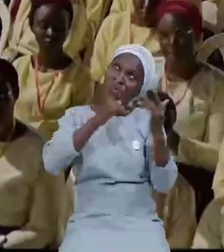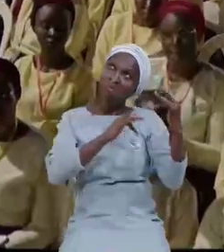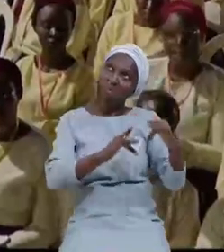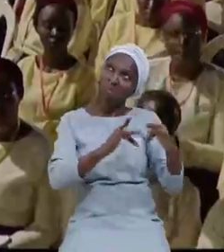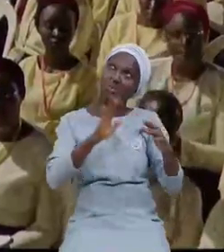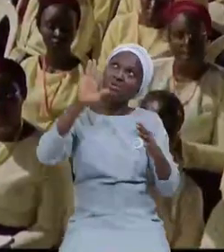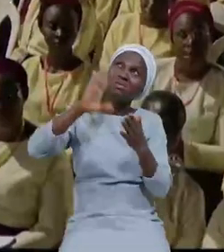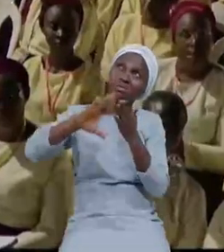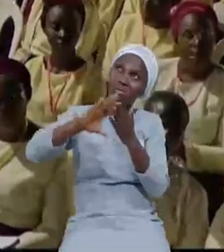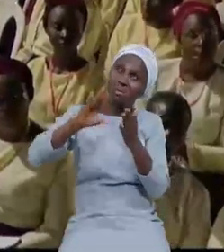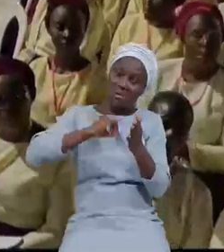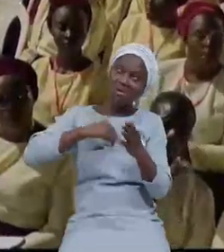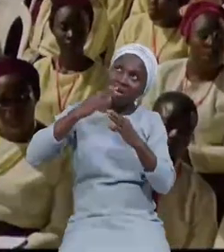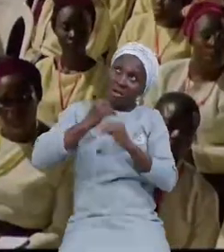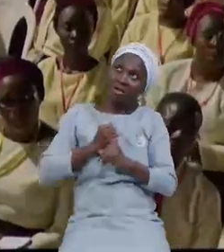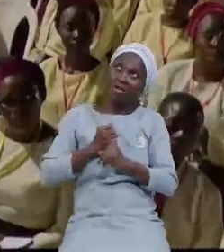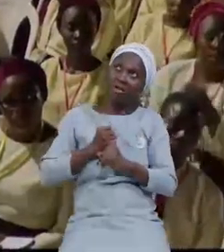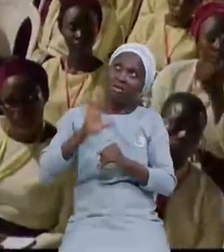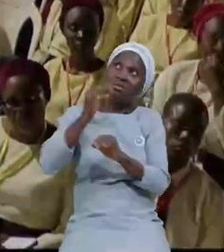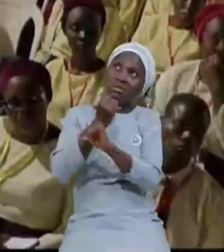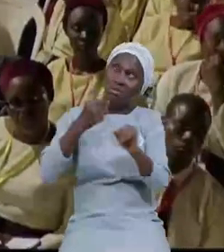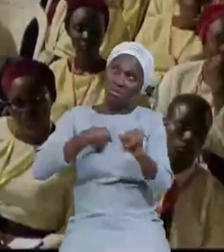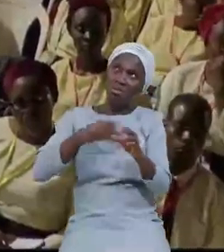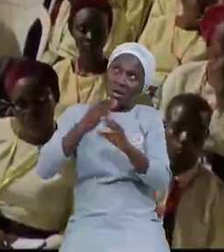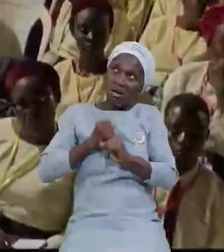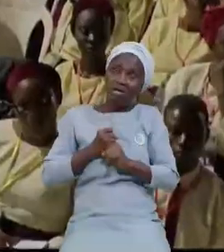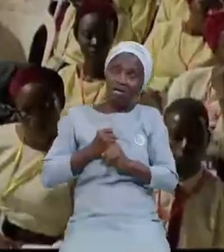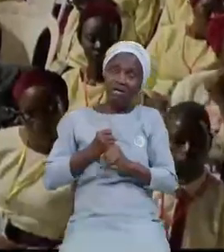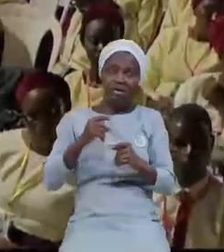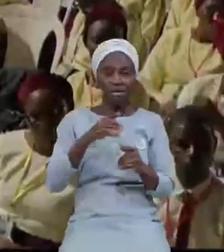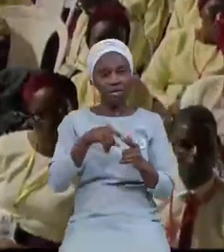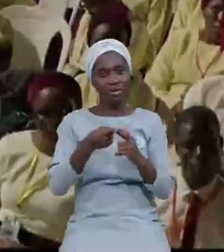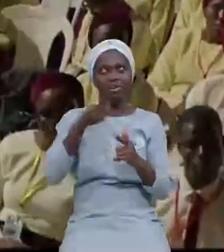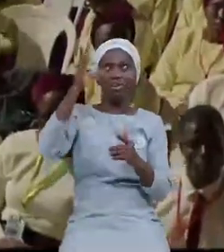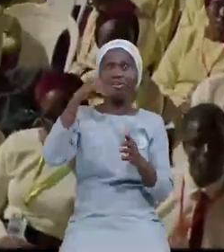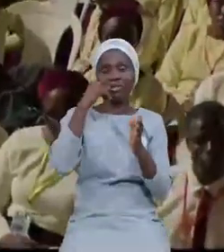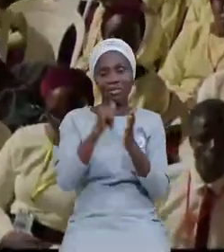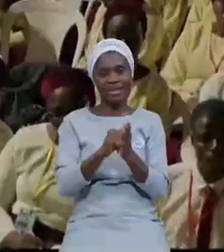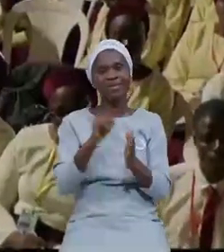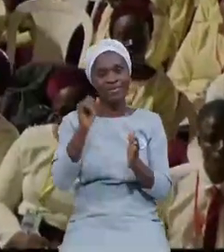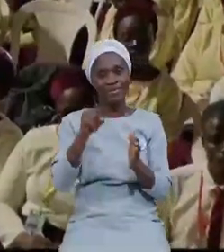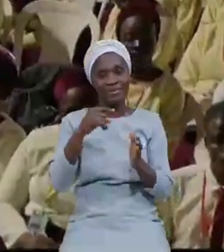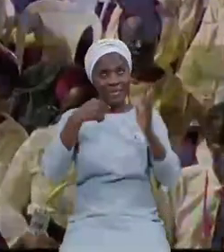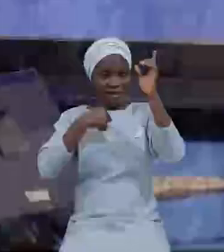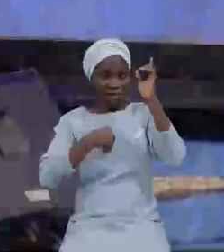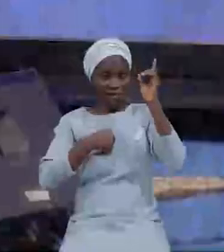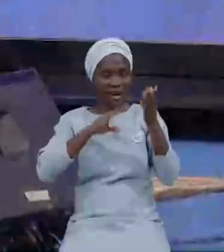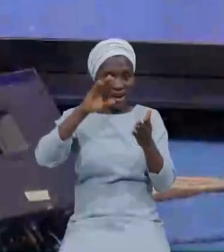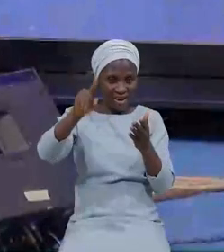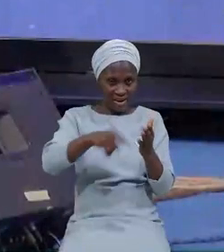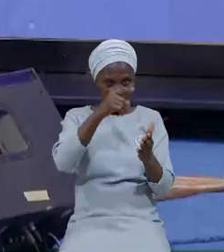pardon je reçois ton salut il dit alors je vais annuler tous tes péchés amen